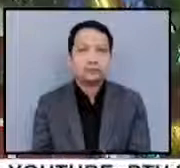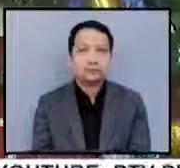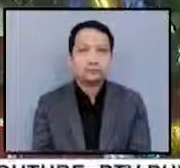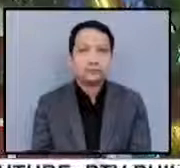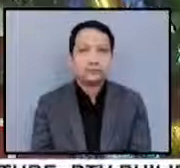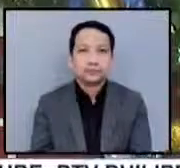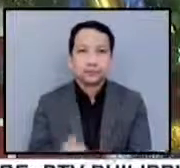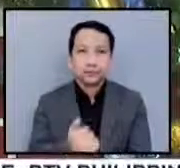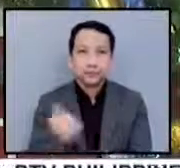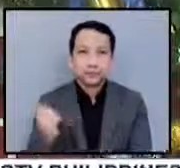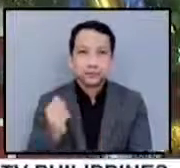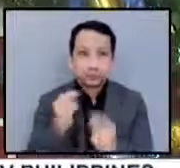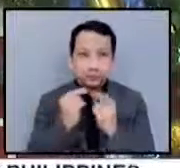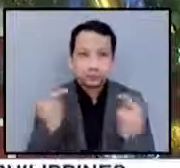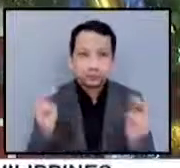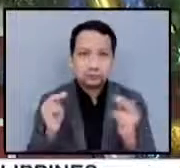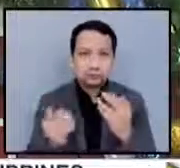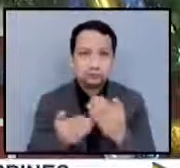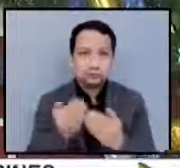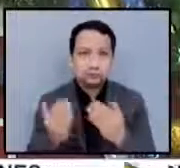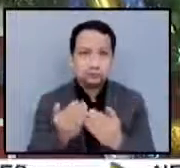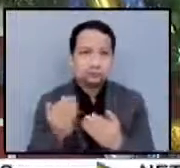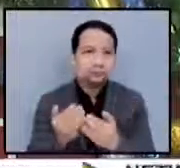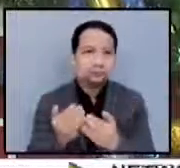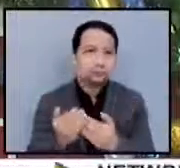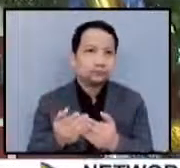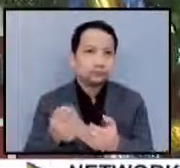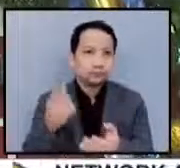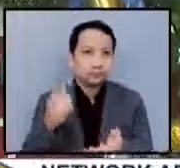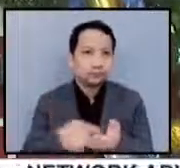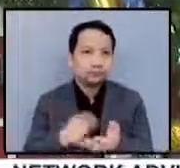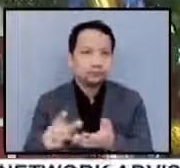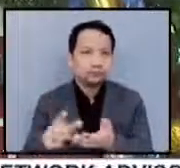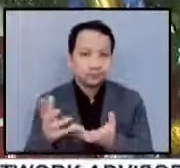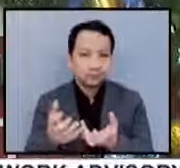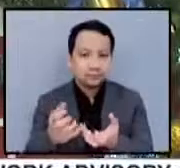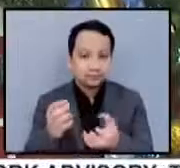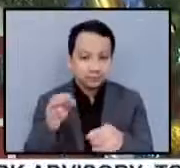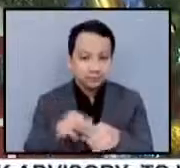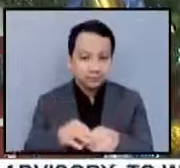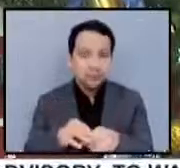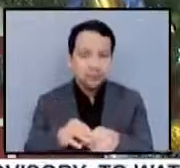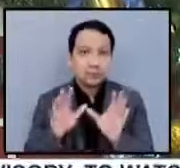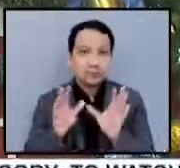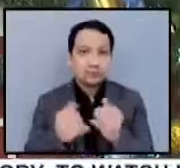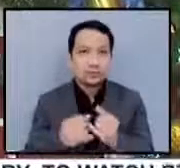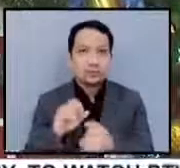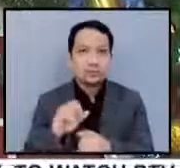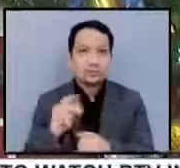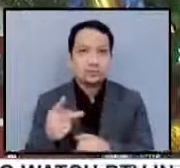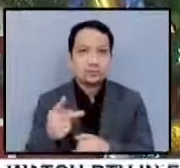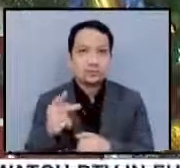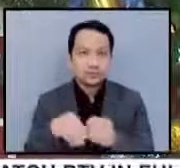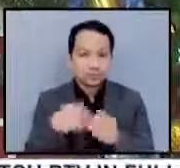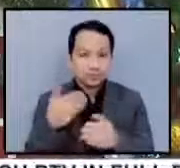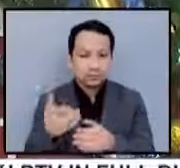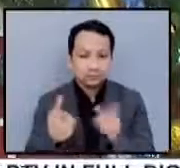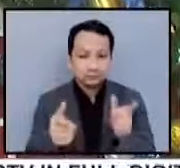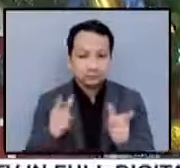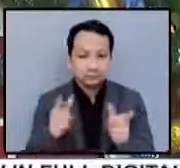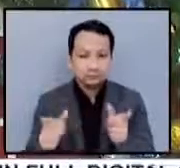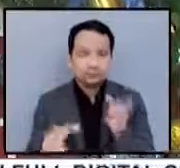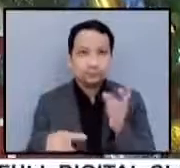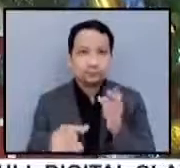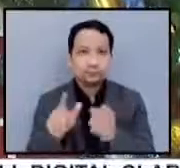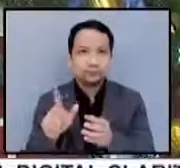Magiging mas madali na ang pagpaparehistro ng mga nais bumoto para sa barangay at SK elections sa 2023 matapos inunsad